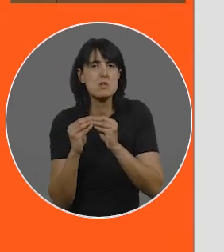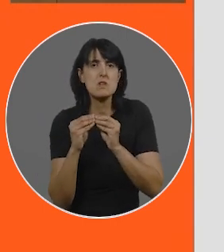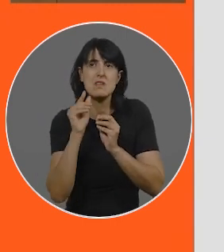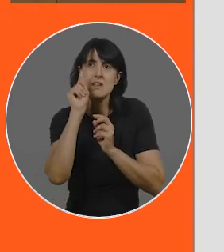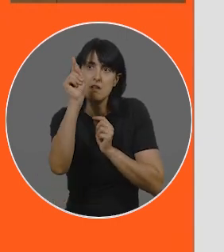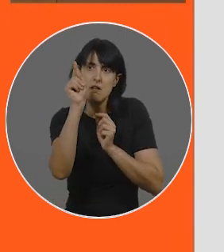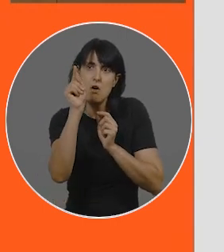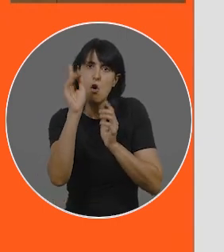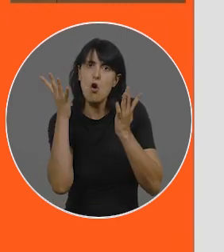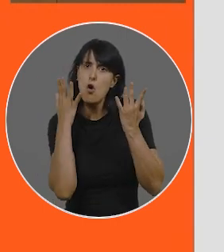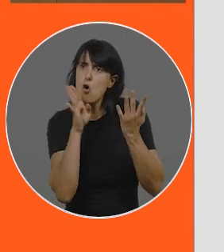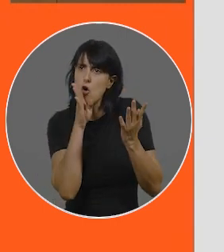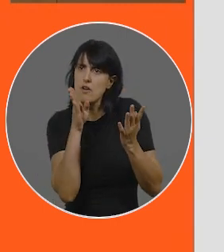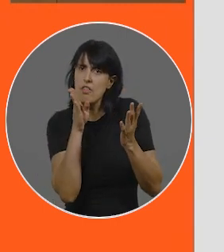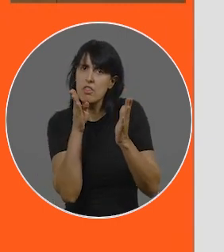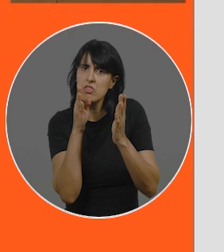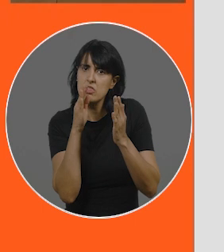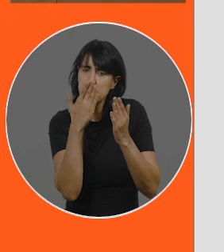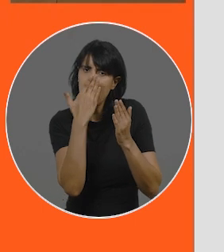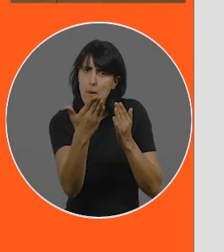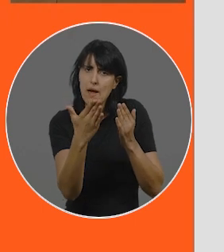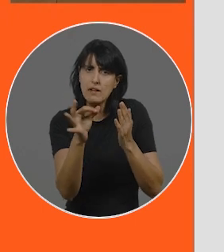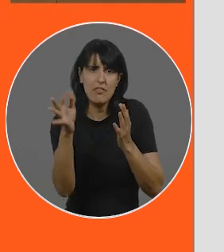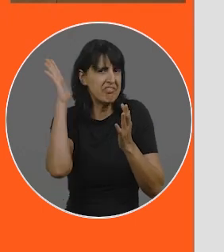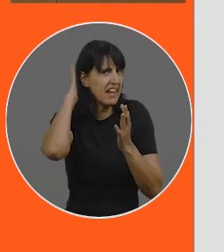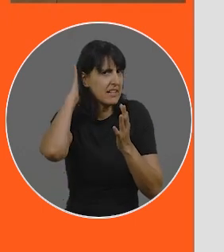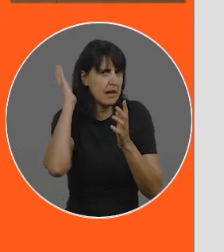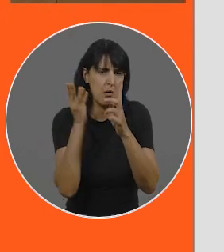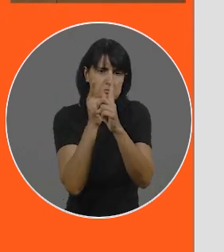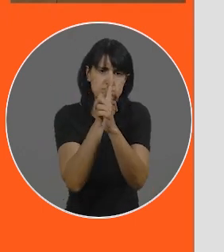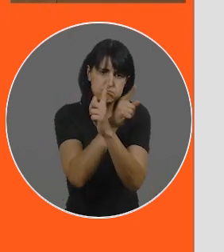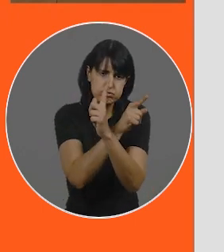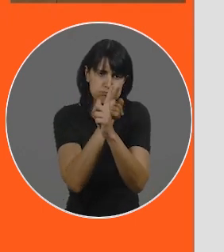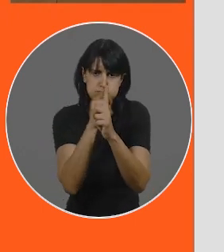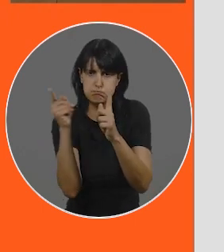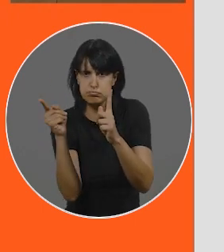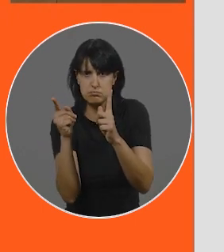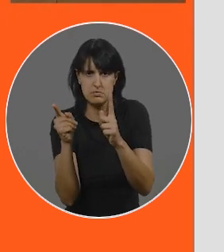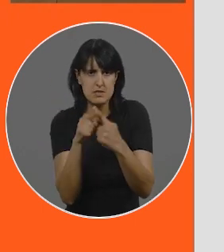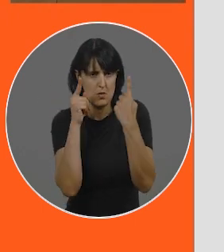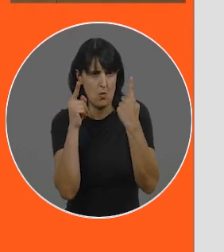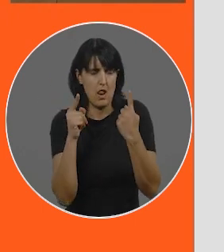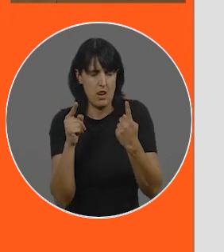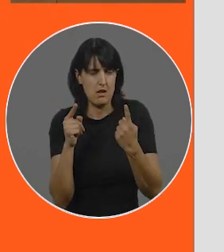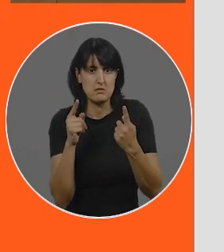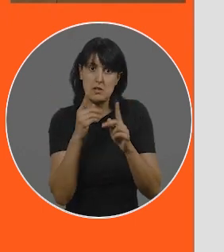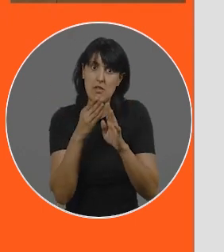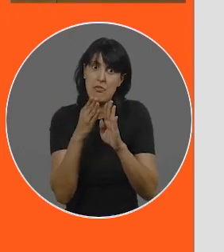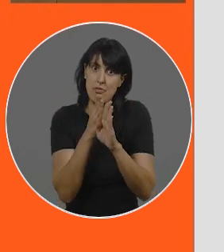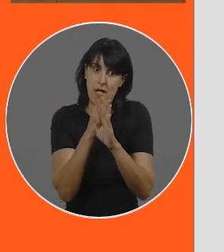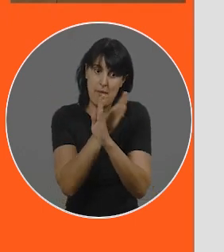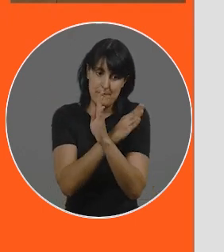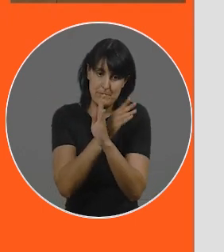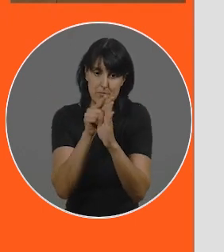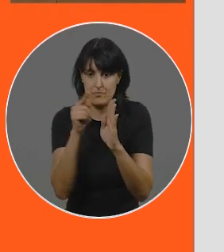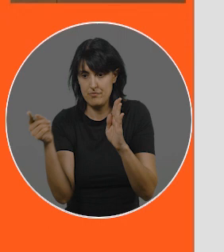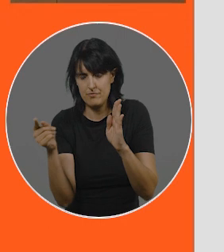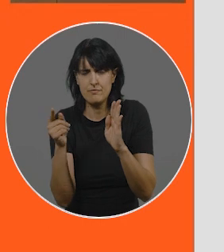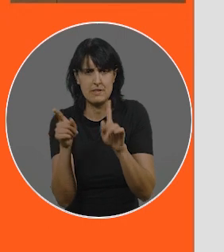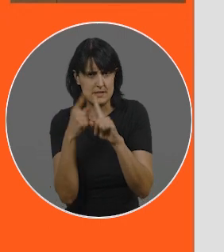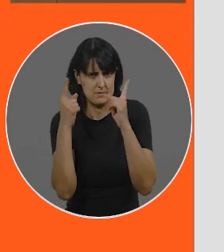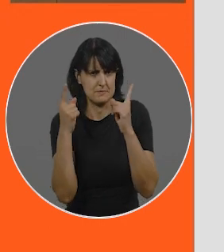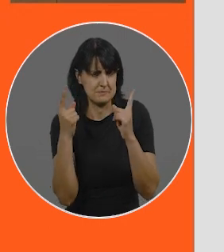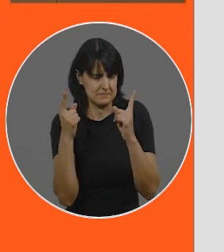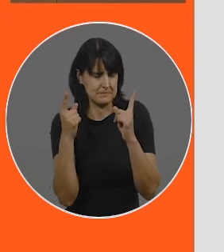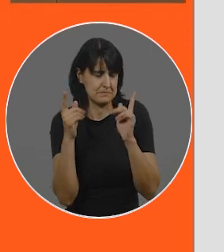no? Doncs si l'asterisc anava davant o darrere, jo allà llegim l'article, davant, darrere, és igual. Té un sentit, si el poses al davant, que el